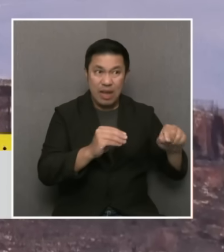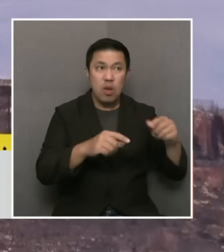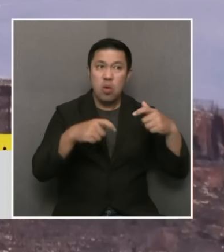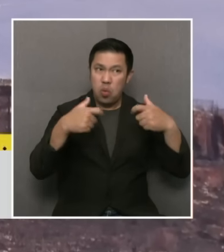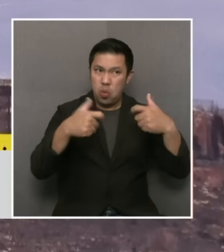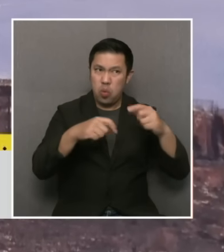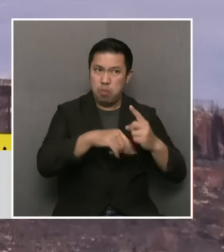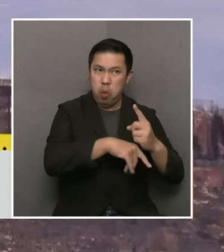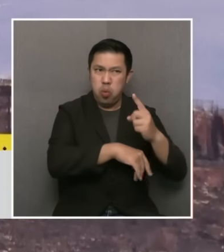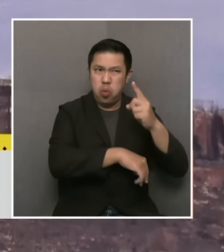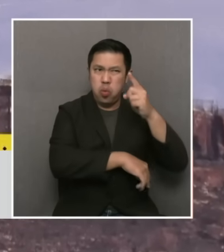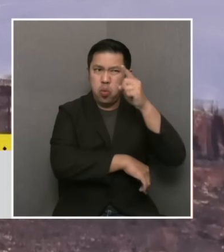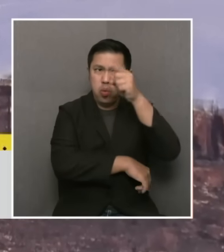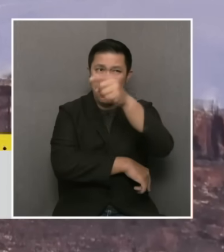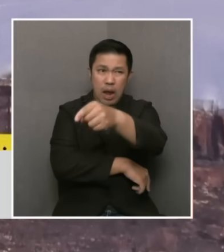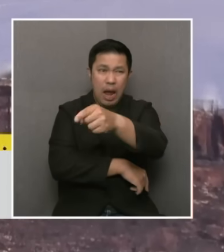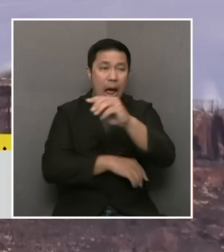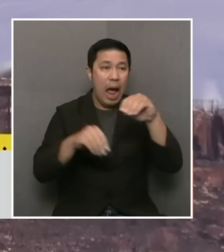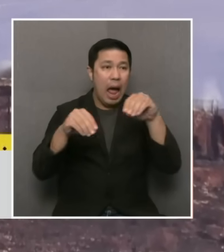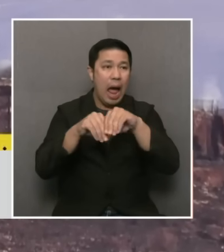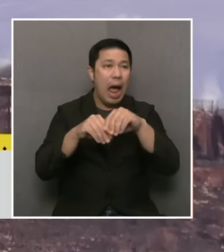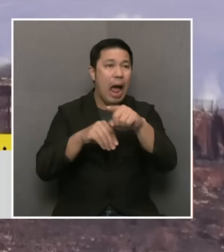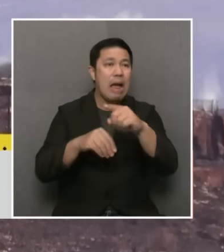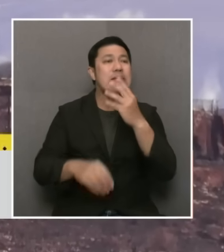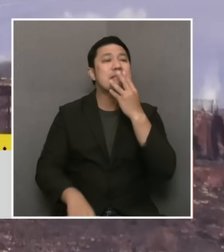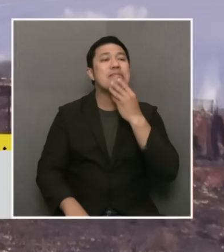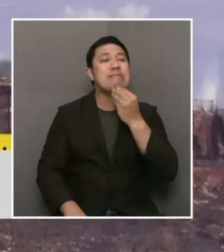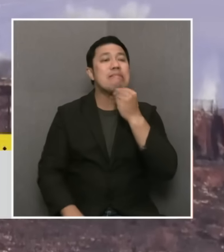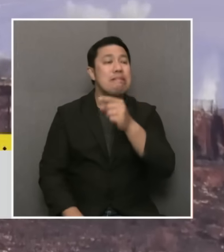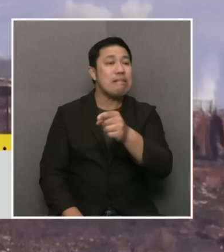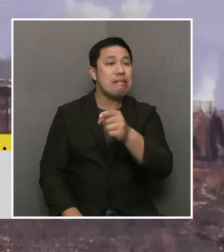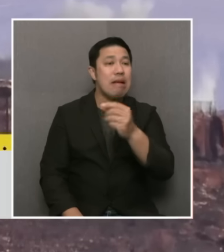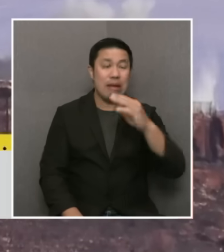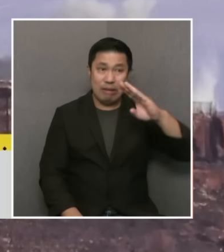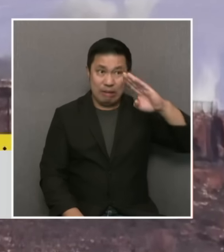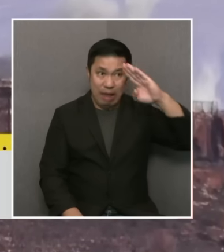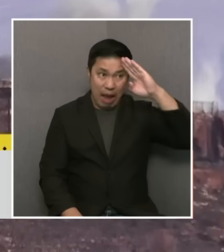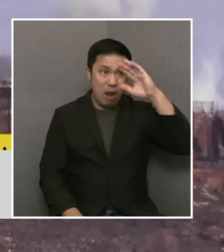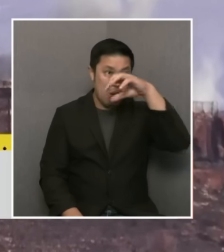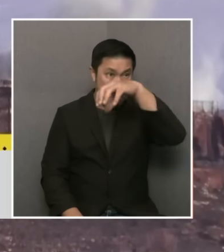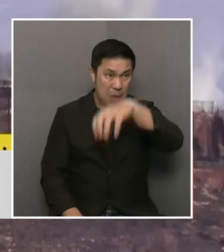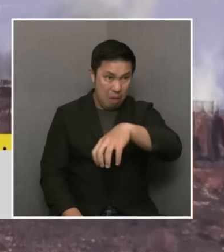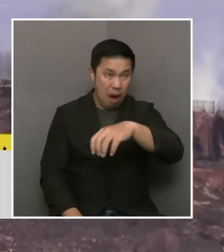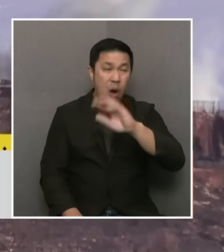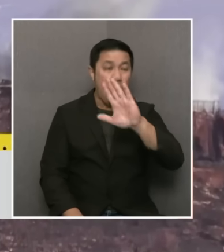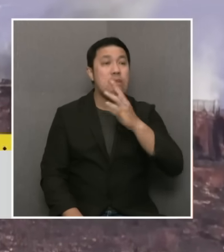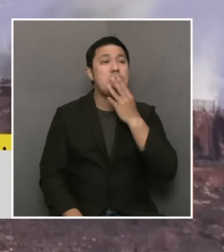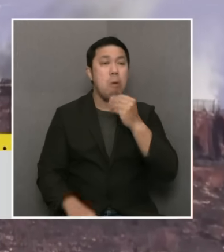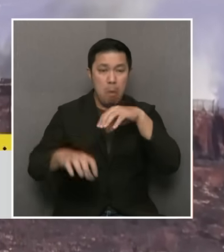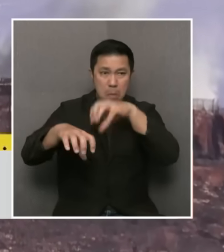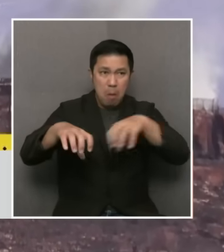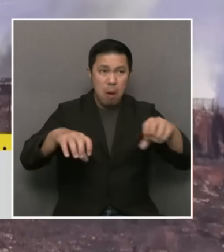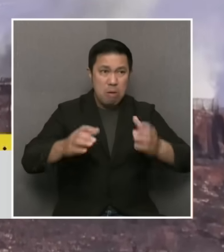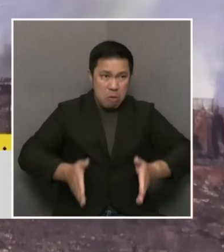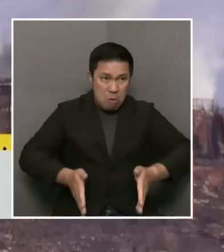ยิงข้ามพรมแดนเข้าไปยังชายแดนของอิสราเอลล่าสุดซึ่งโจมตีที่บ้านทหารของอิสราเอลได้หลายจุด ทำให้หอสัญ